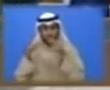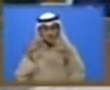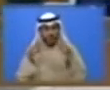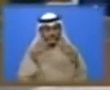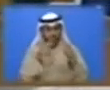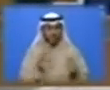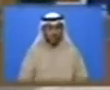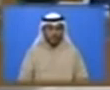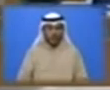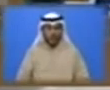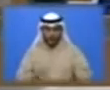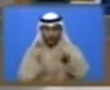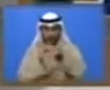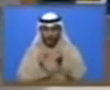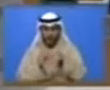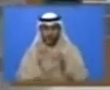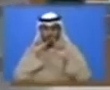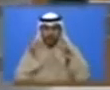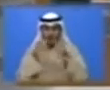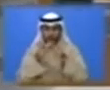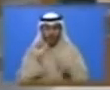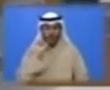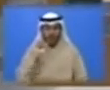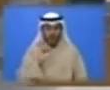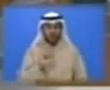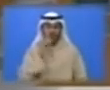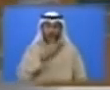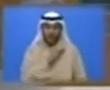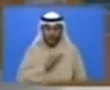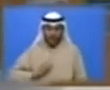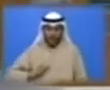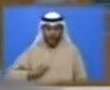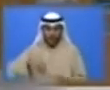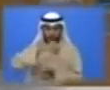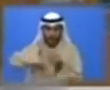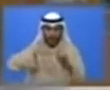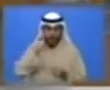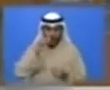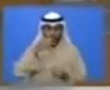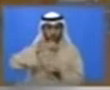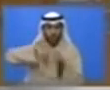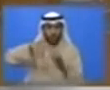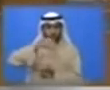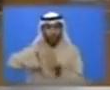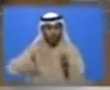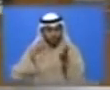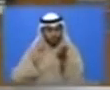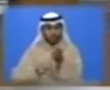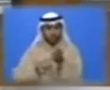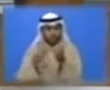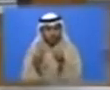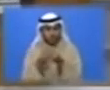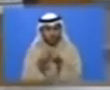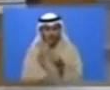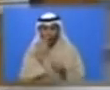وأوصى المشروع بتشكيل لجنة عليا للحج والعمرة يصدر تشكيلها بقرار من مجلس الوزراء